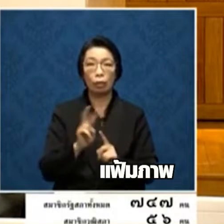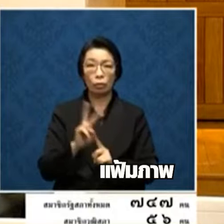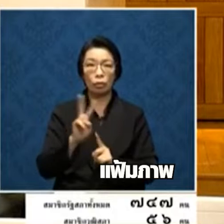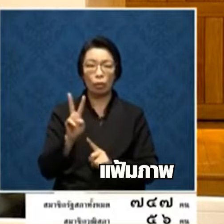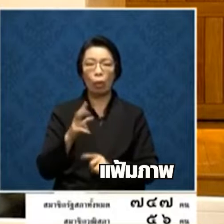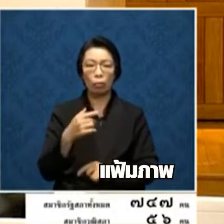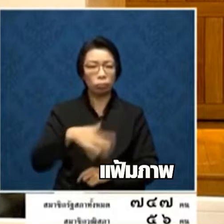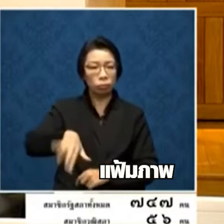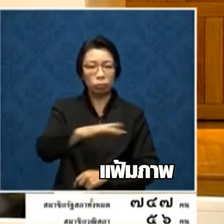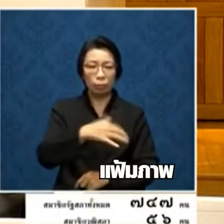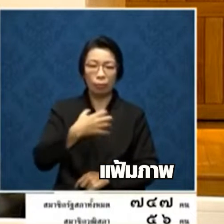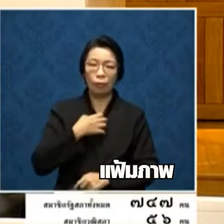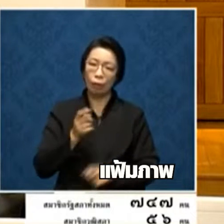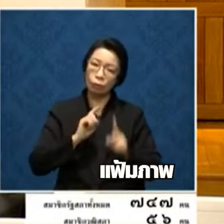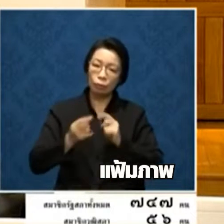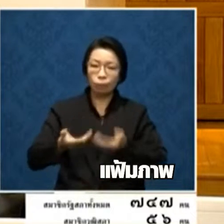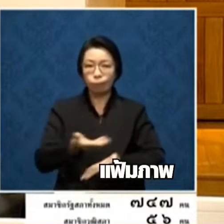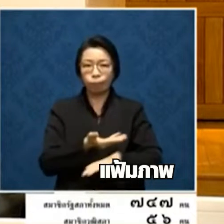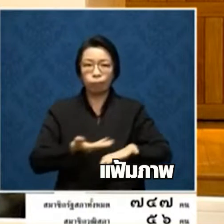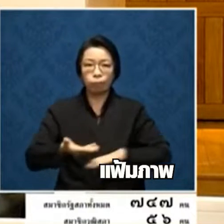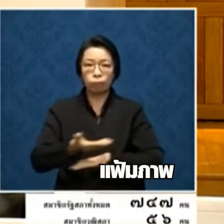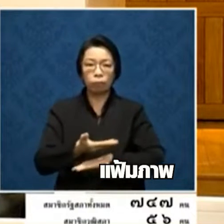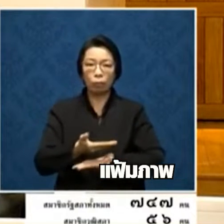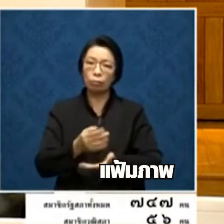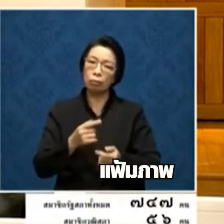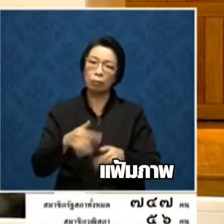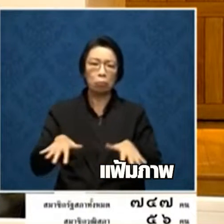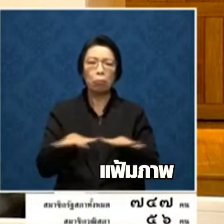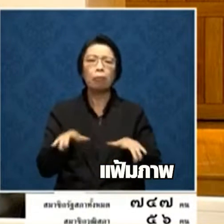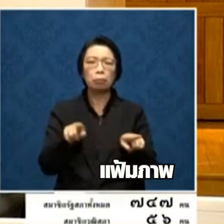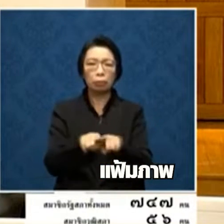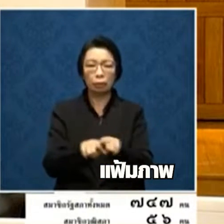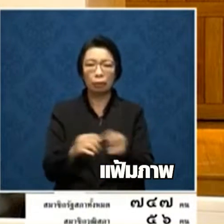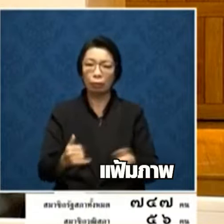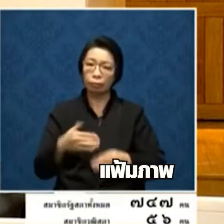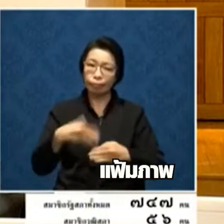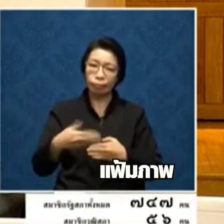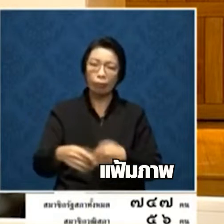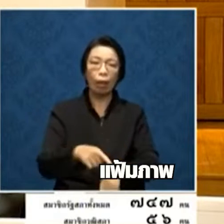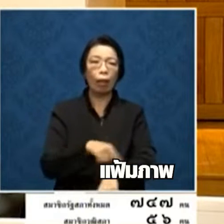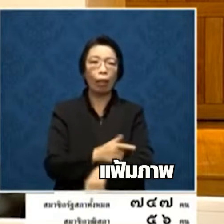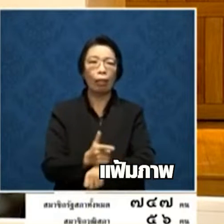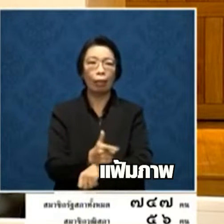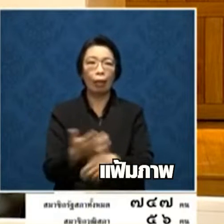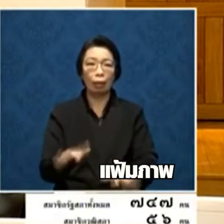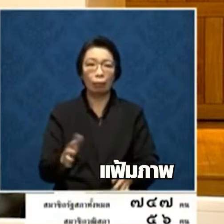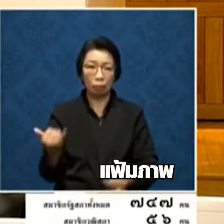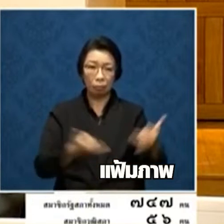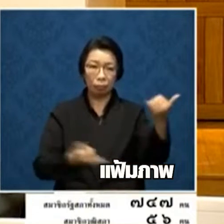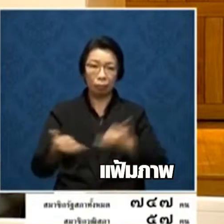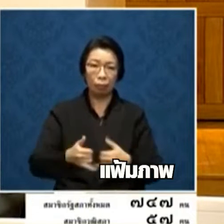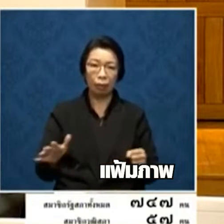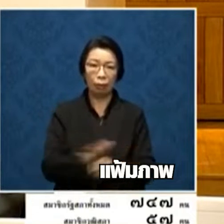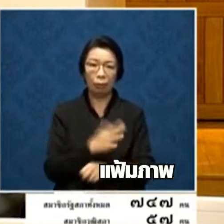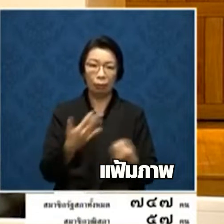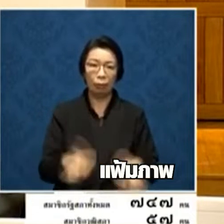ประเทศชาติบ้างโดยไม่สนใจมติพรรคเพราะการฝ่าฝืนมติพรรคถูกลงโทษก็แค่ขับออกจากสมาชิกพรรคค่อยไปหาพรรค